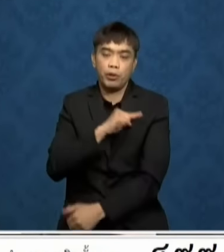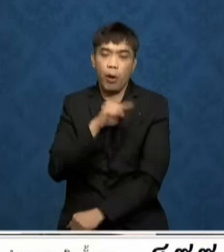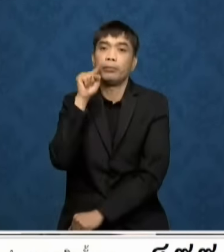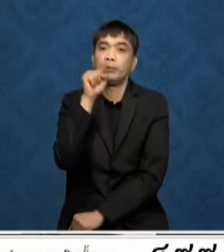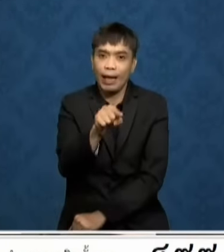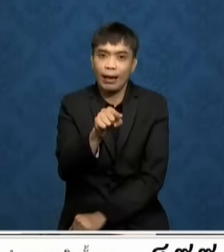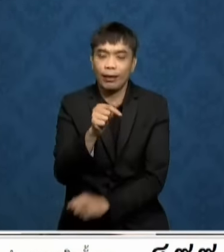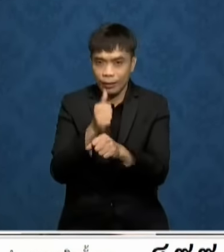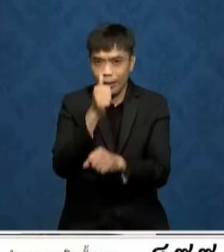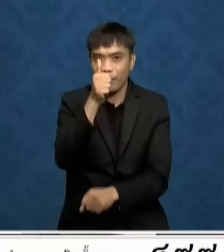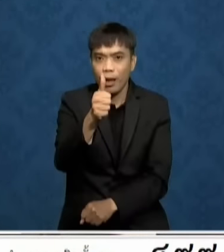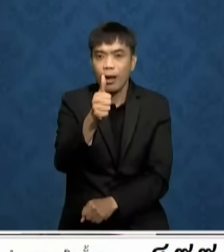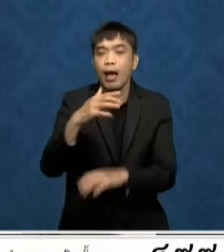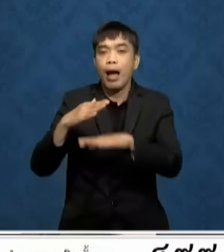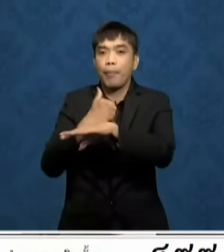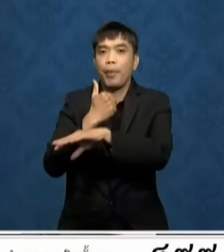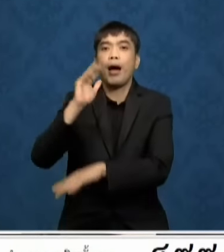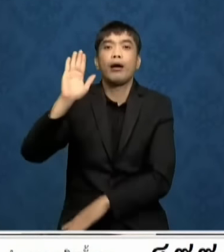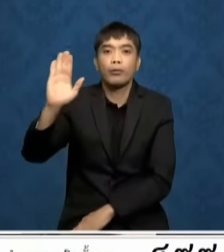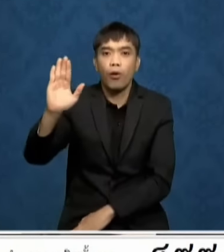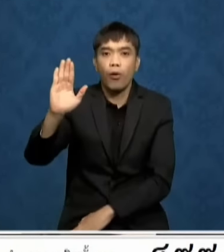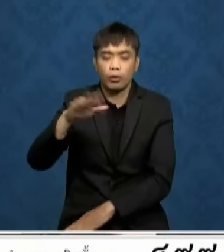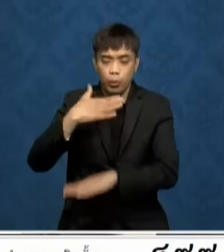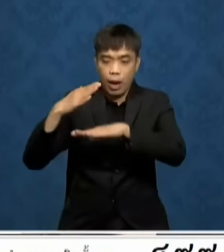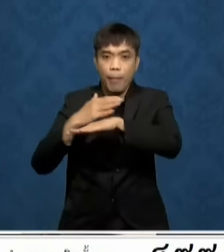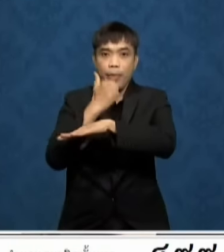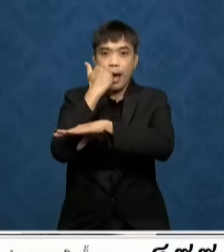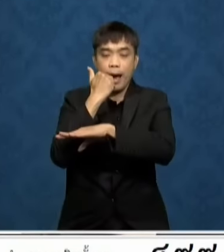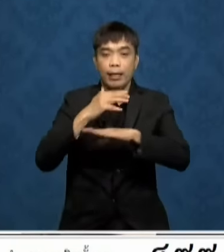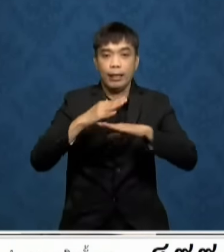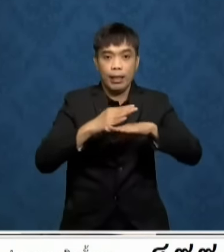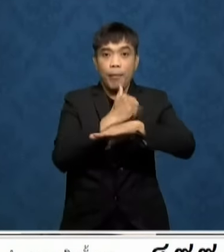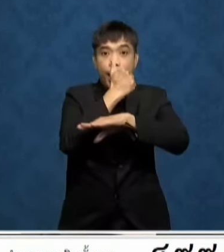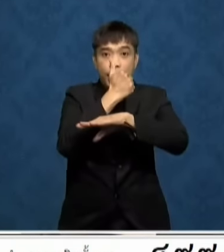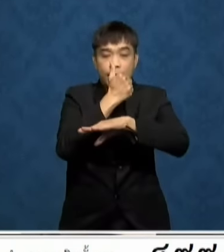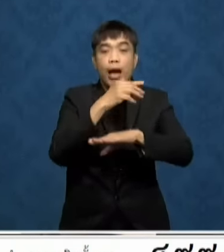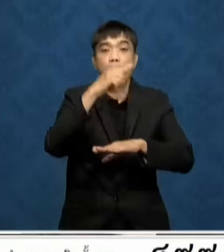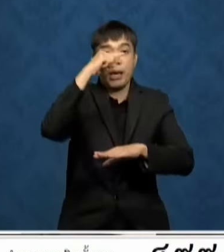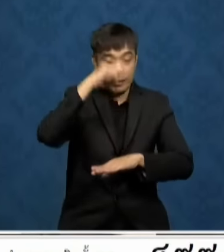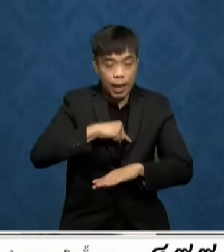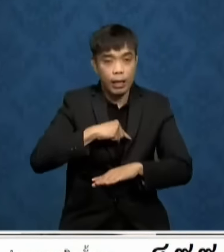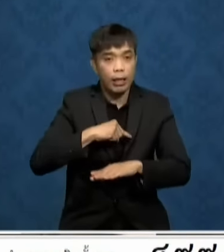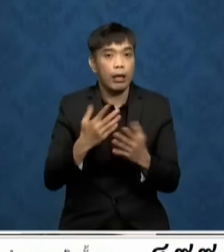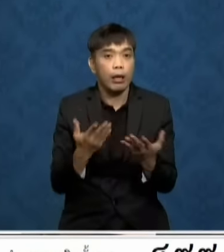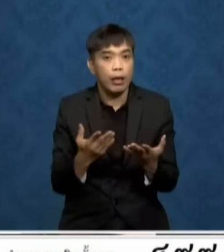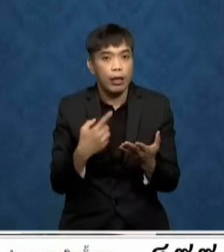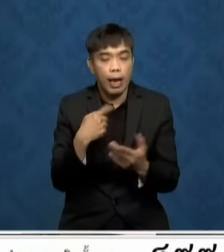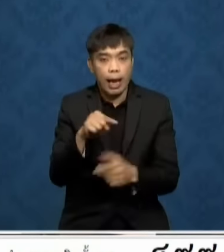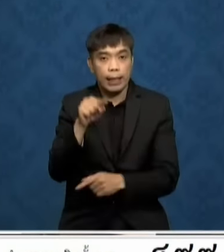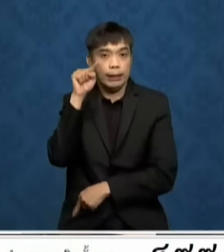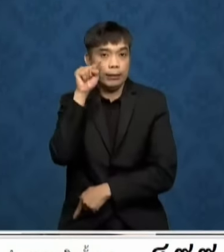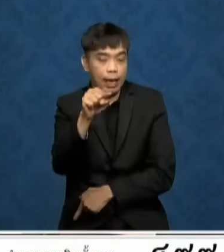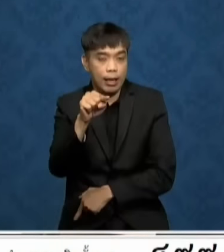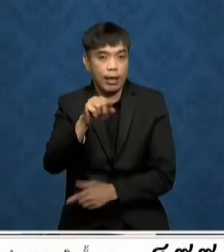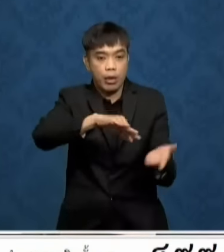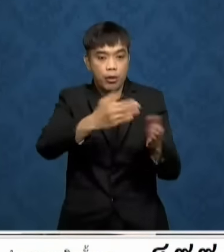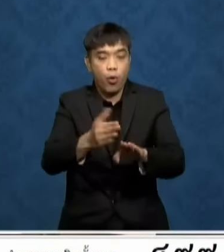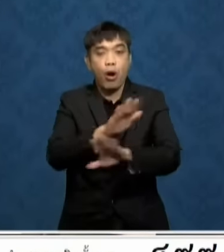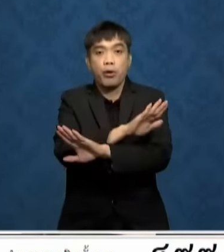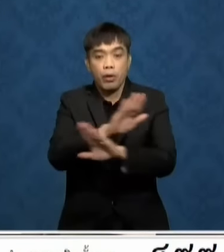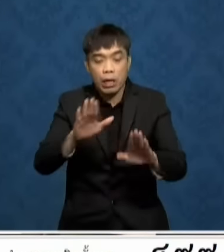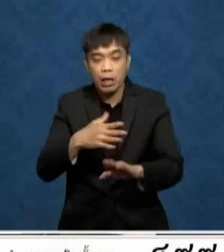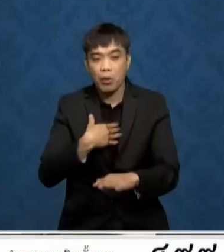ได้ยินเสียงสะท้อนจากสังคมด้วยคำถามที่ว่าผู้มีอำนาจทางการเมืองไทยกำลังพยายามใช้กลไกการยุบพรรคการเมืองเป็นเครื่องมือกำจัด